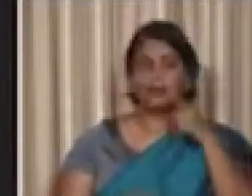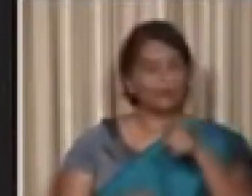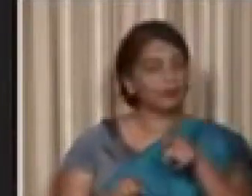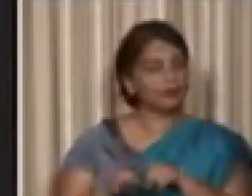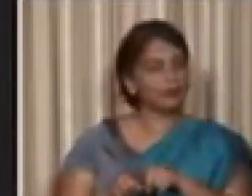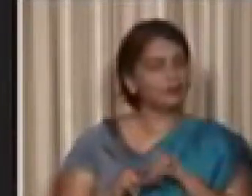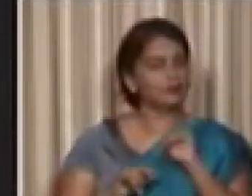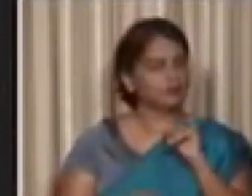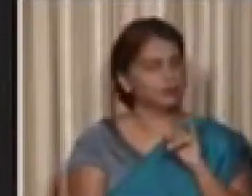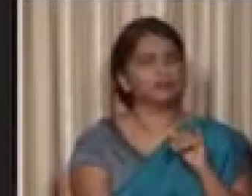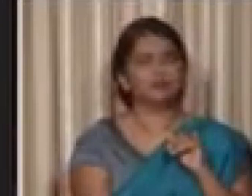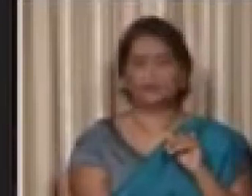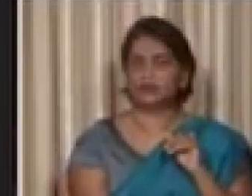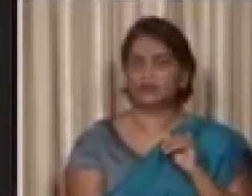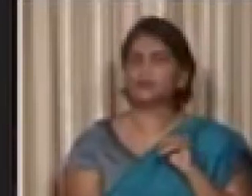Kotayam.